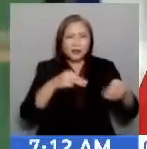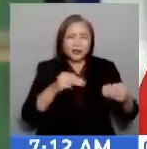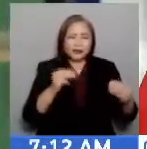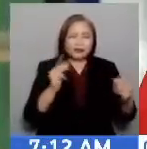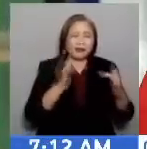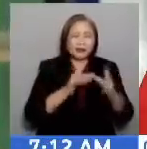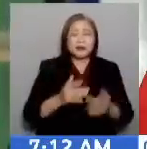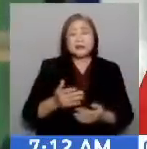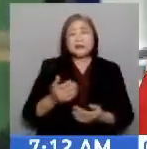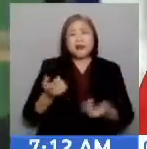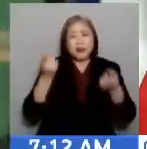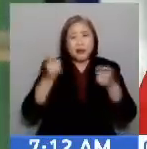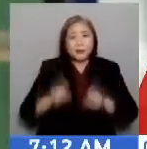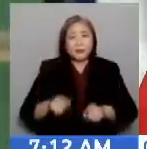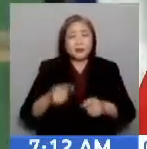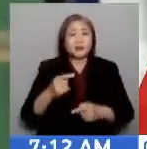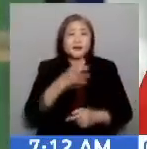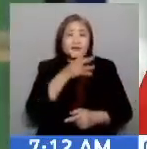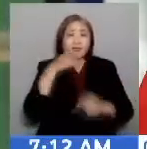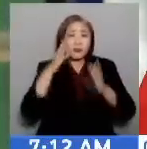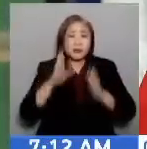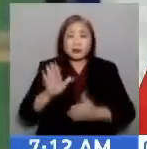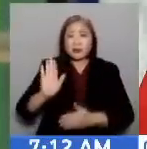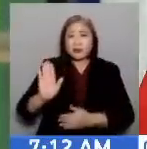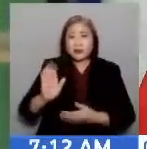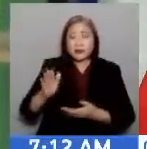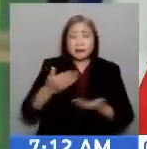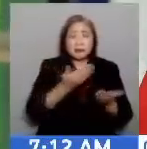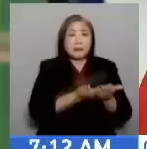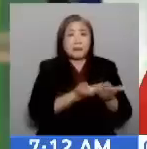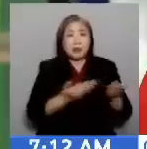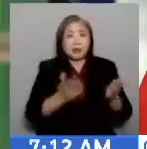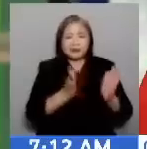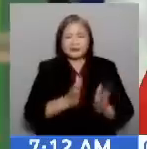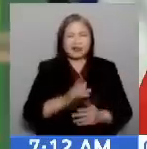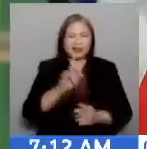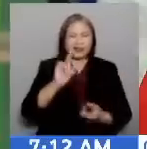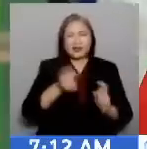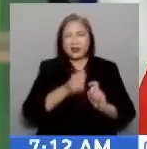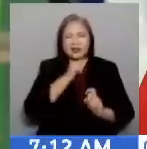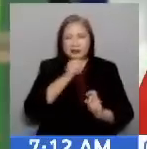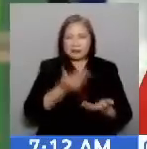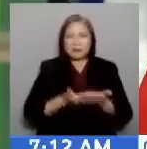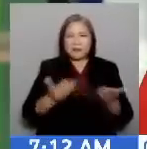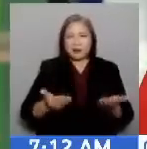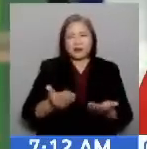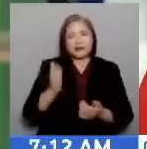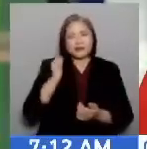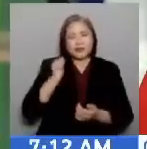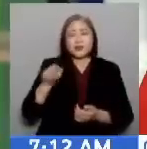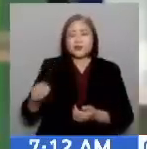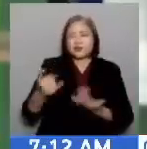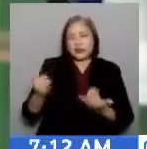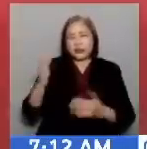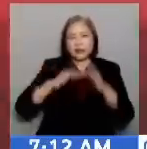mga magsasaka, yung kanilang buyer, eh nag-ibang isip, so ngayon nagkakaproblema sila.